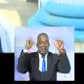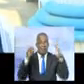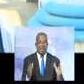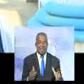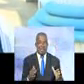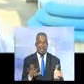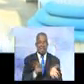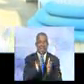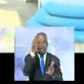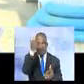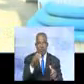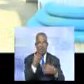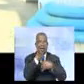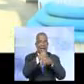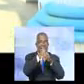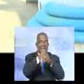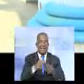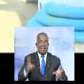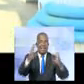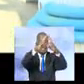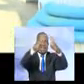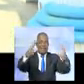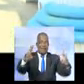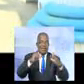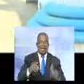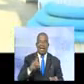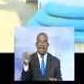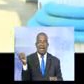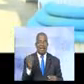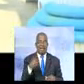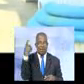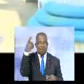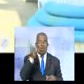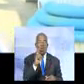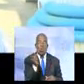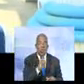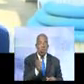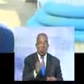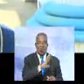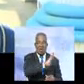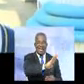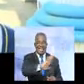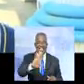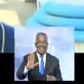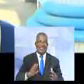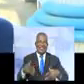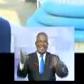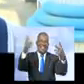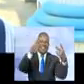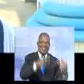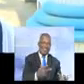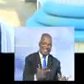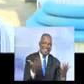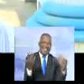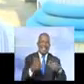moi, c'est un peu notre affaire pour pouvoir aider ces enfants qui vont devenir demain,